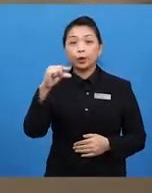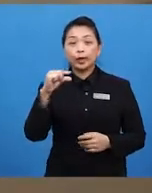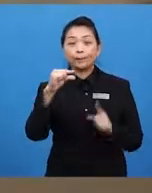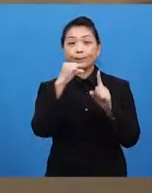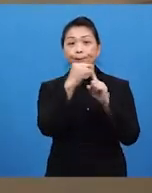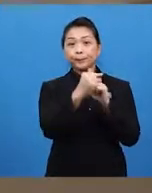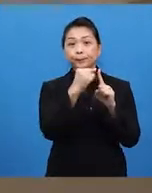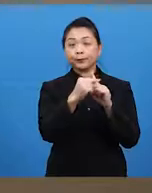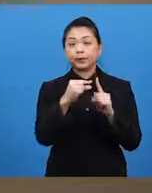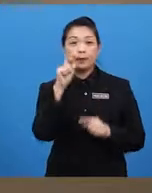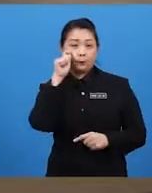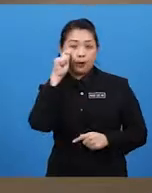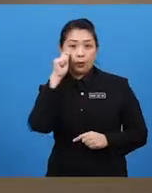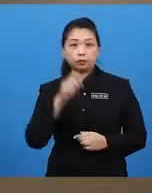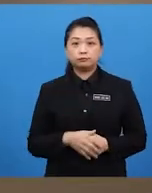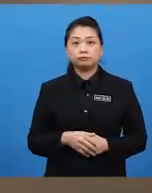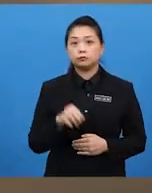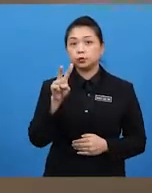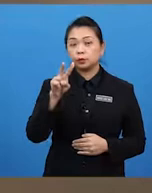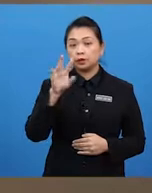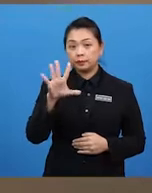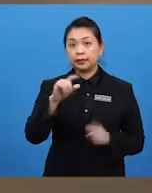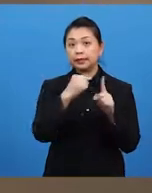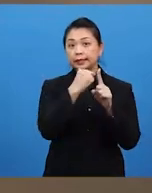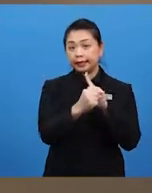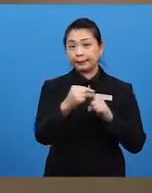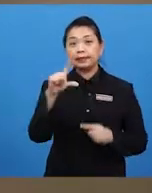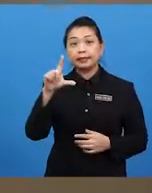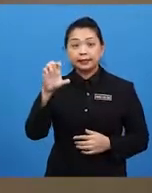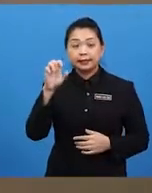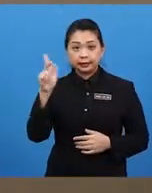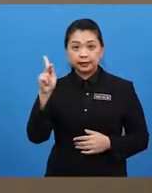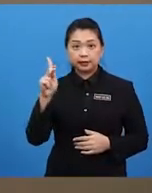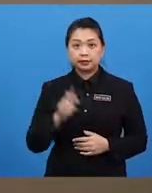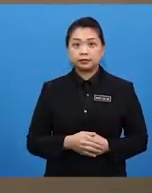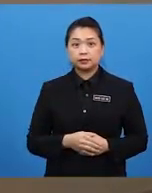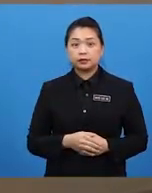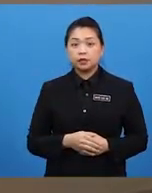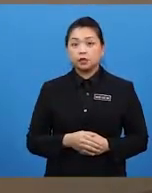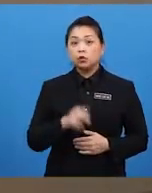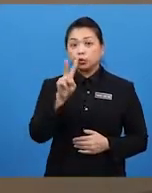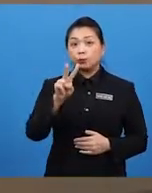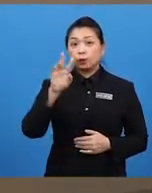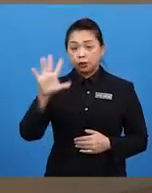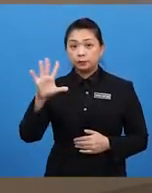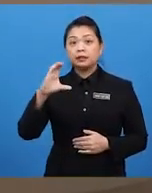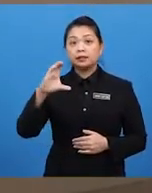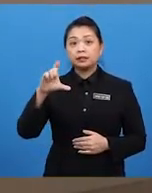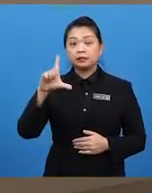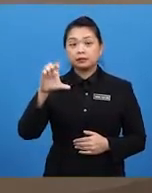hollens 25 gram daun G M2 beliau haemogram